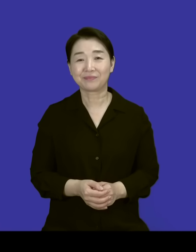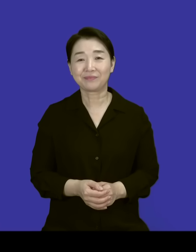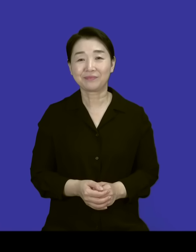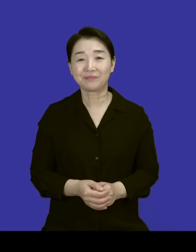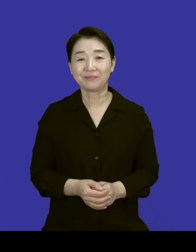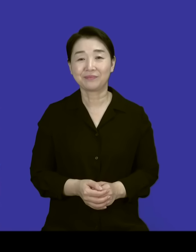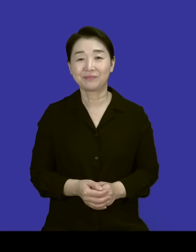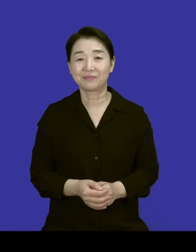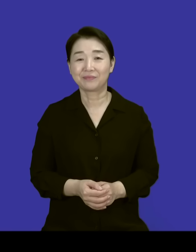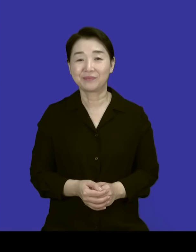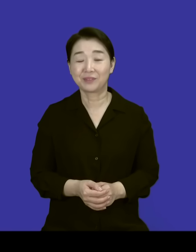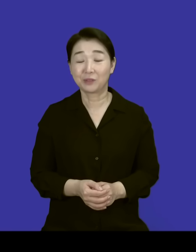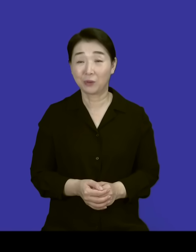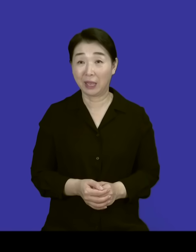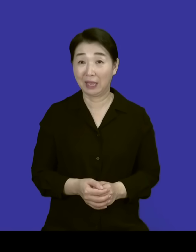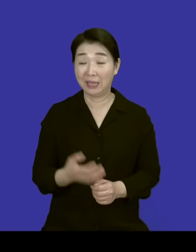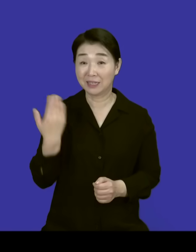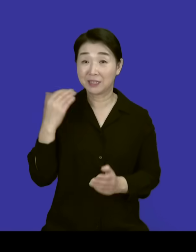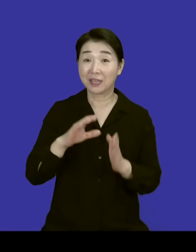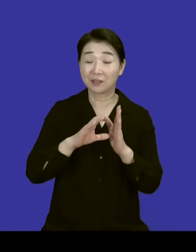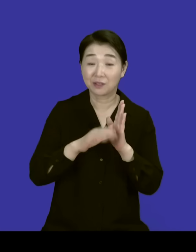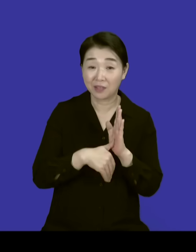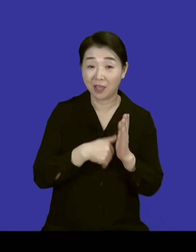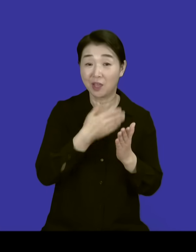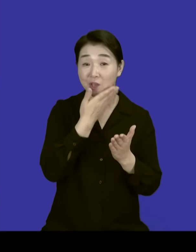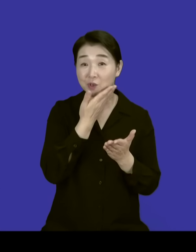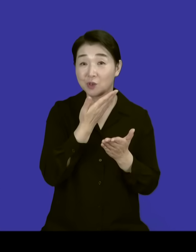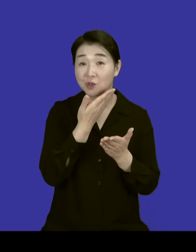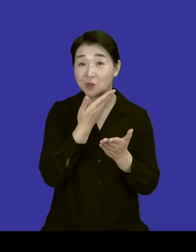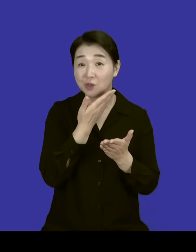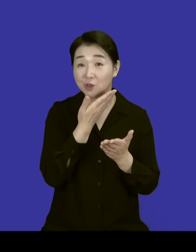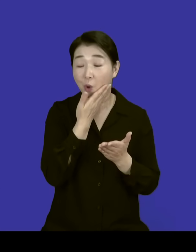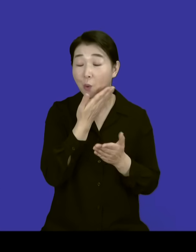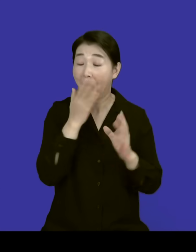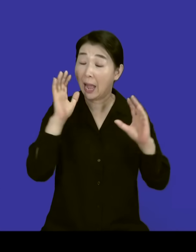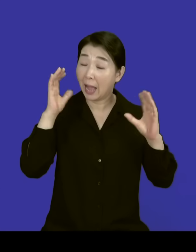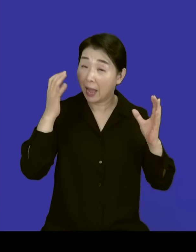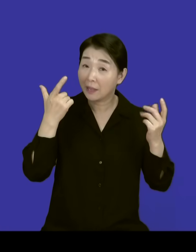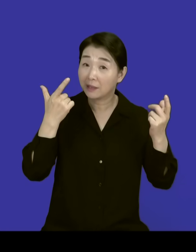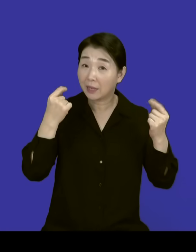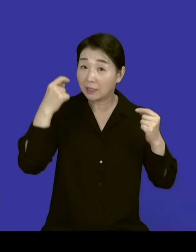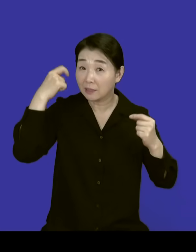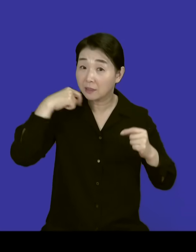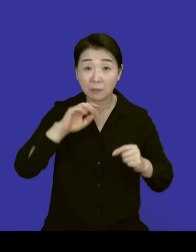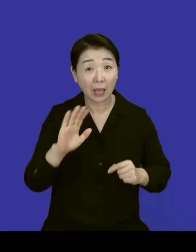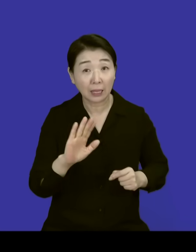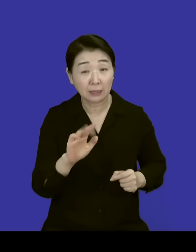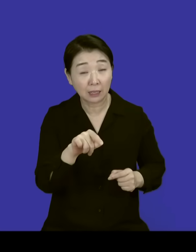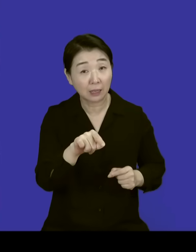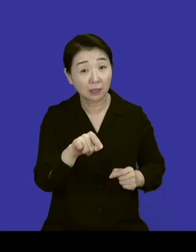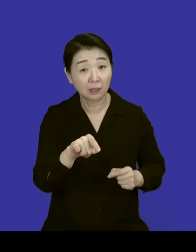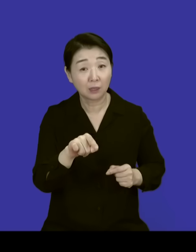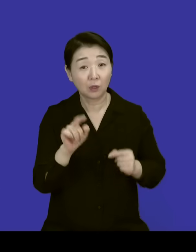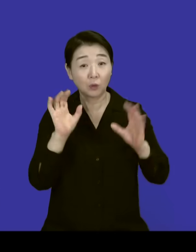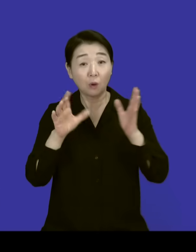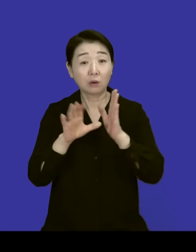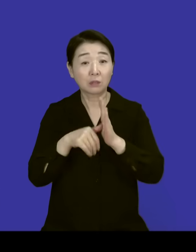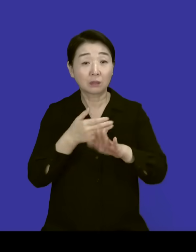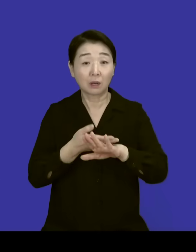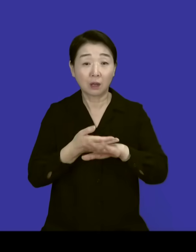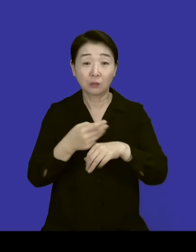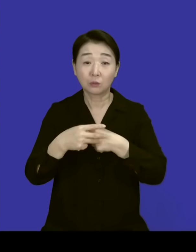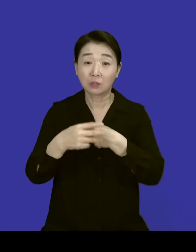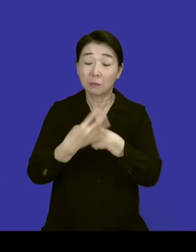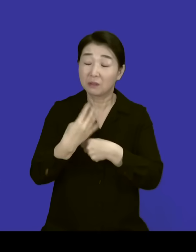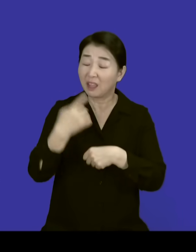되게 귀엽고 그냥 아역 같은 아이들이 많이 나왔었는데 그런 느낌은 아니셨을 것 같은데. 아, 왜 아니, 어렸을 때? 초등학교 3학년, 4학년